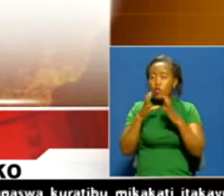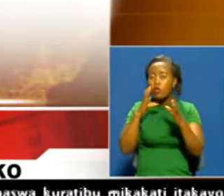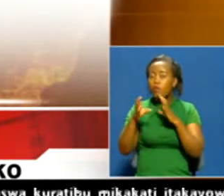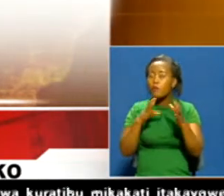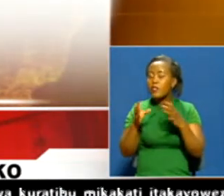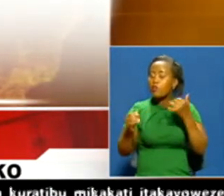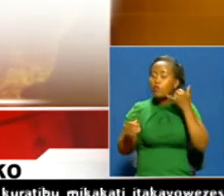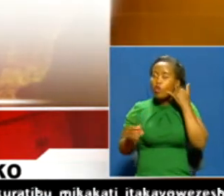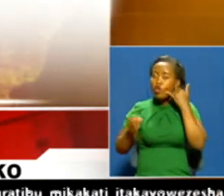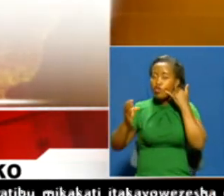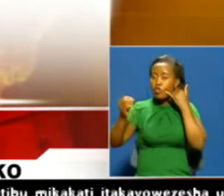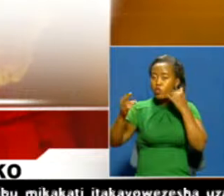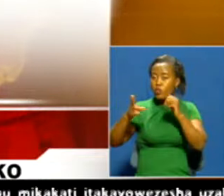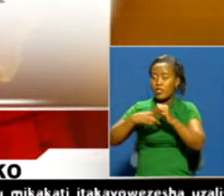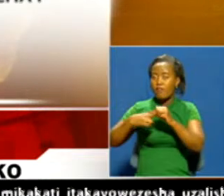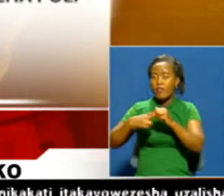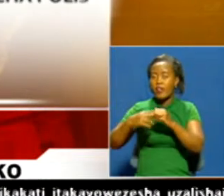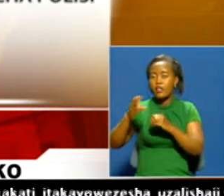hii